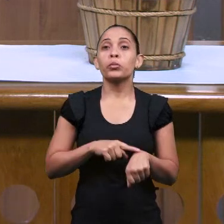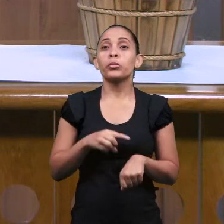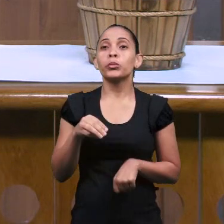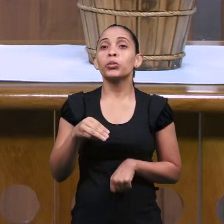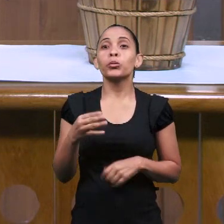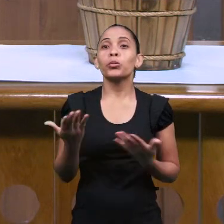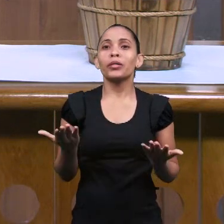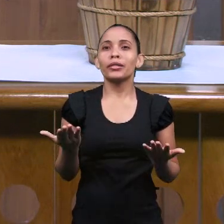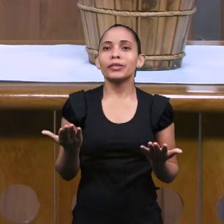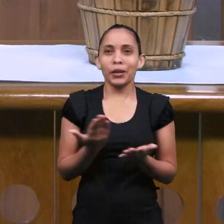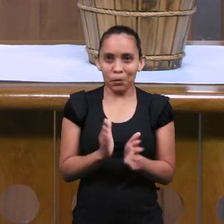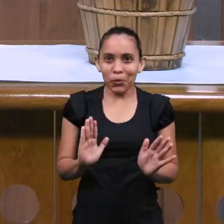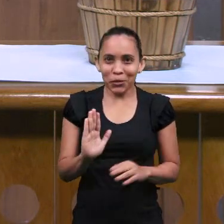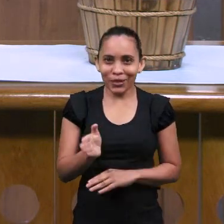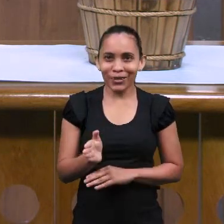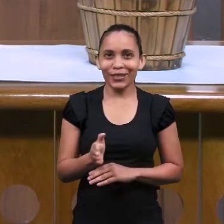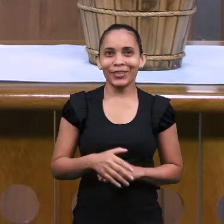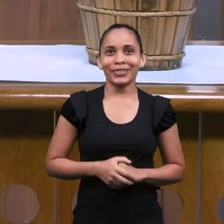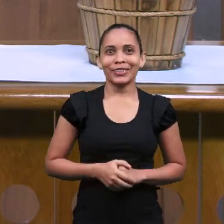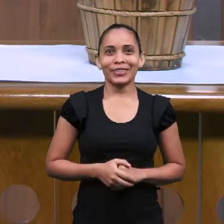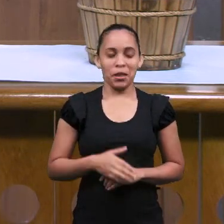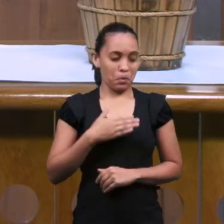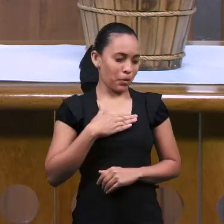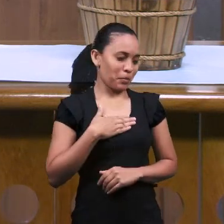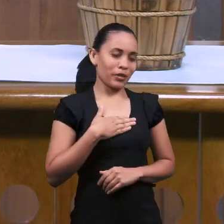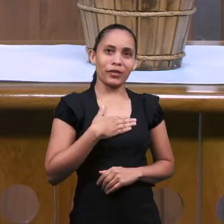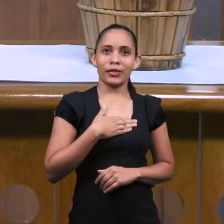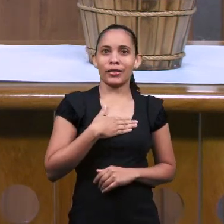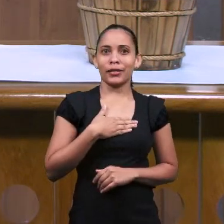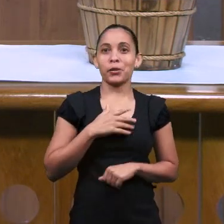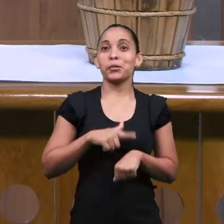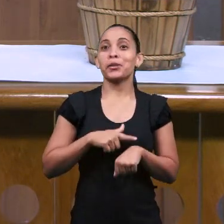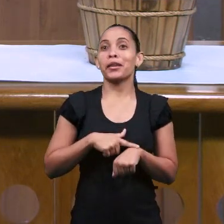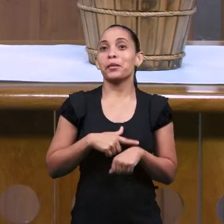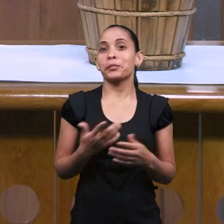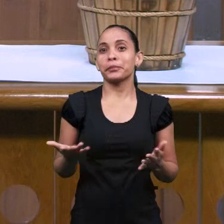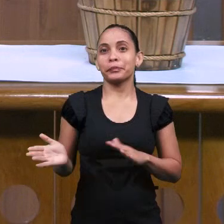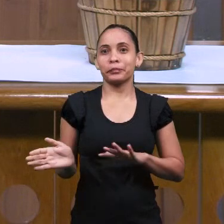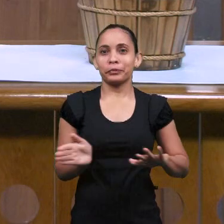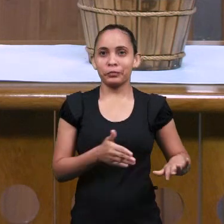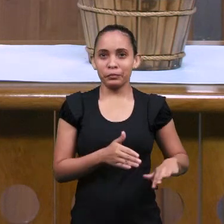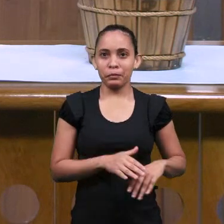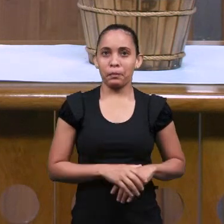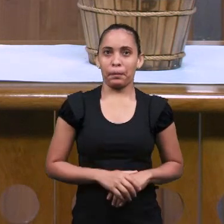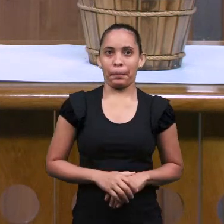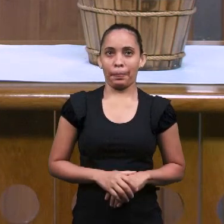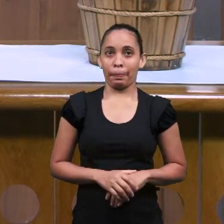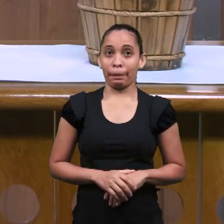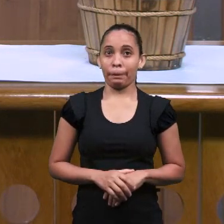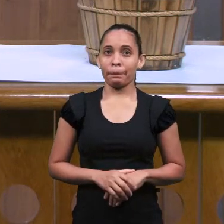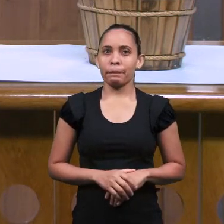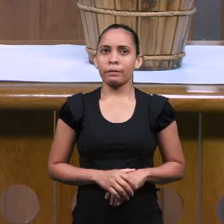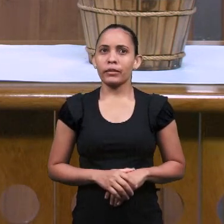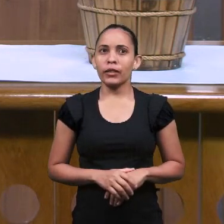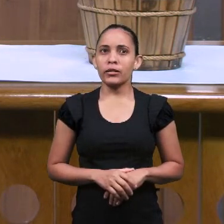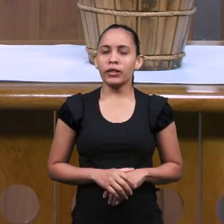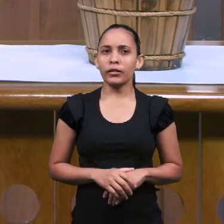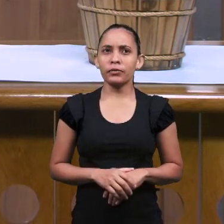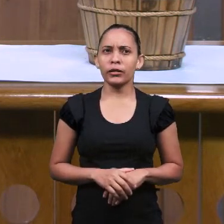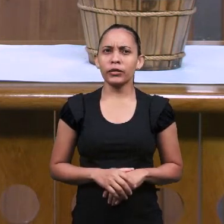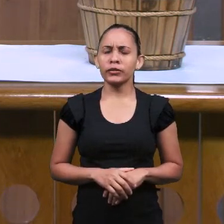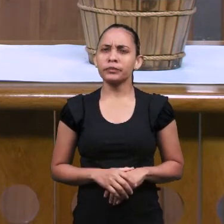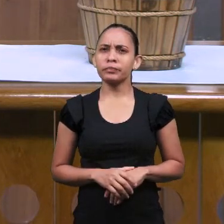termine, non? Non, pour moi, le temps. Est-il possible de dispenser l'élection dans ce projet de